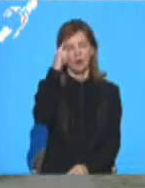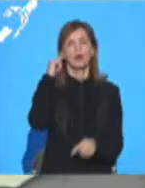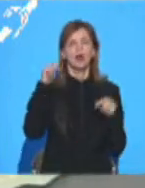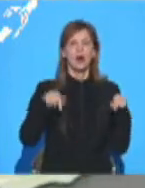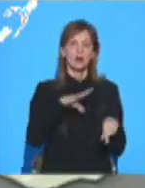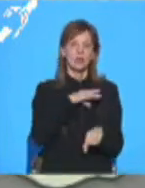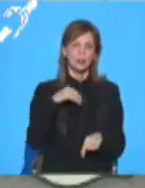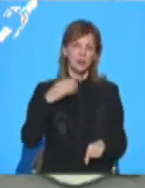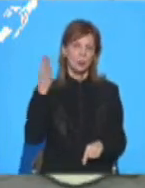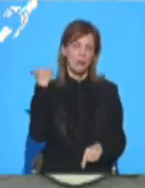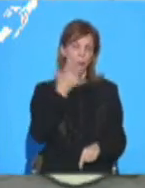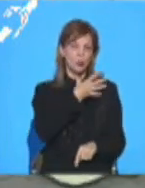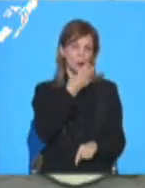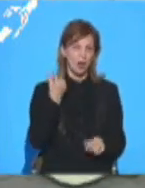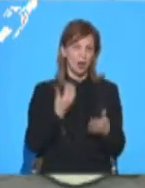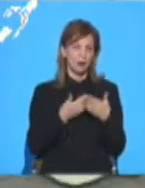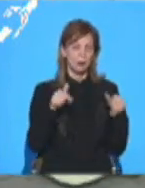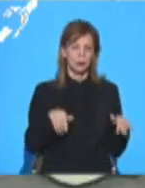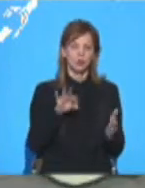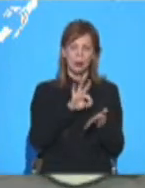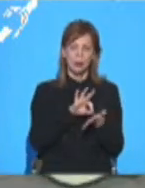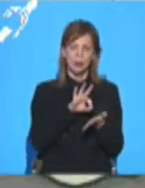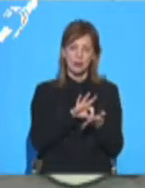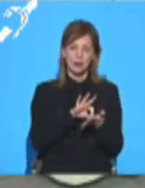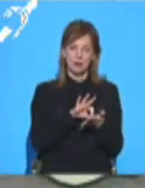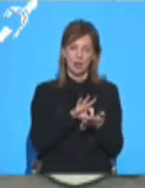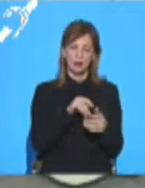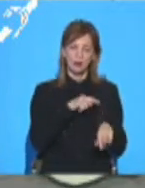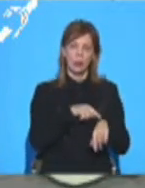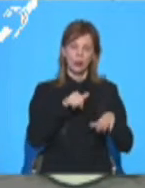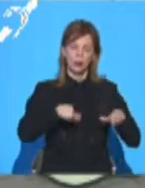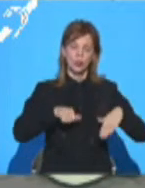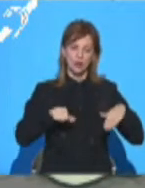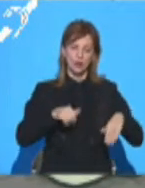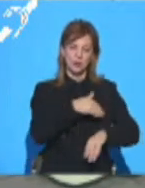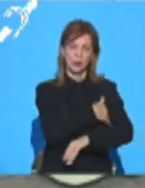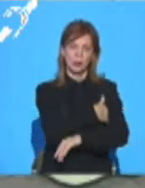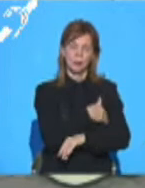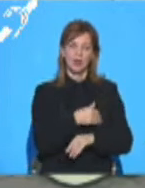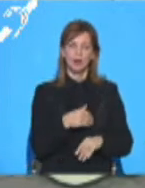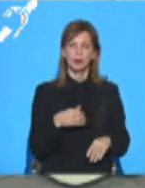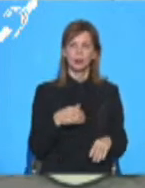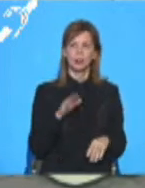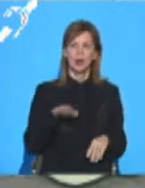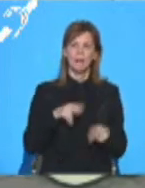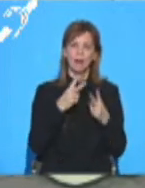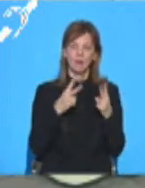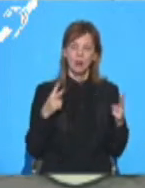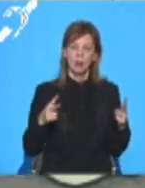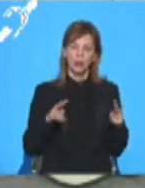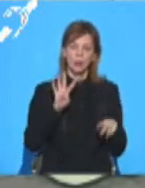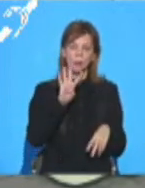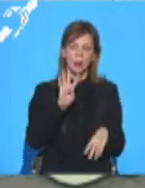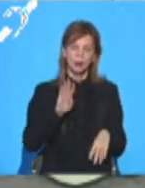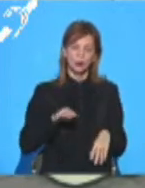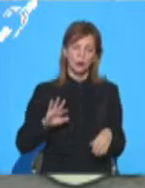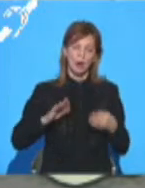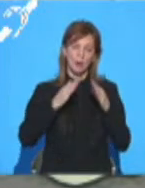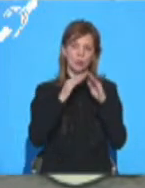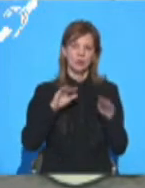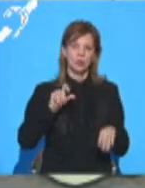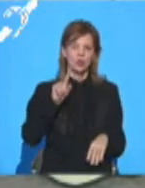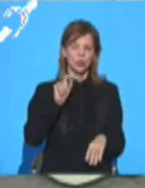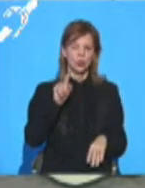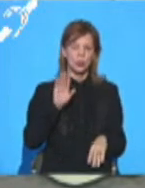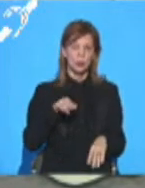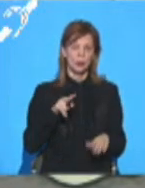Astăzi vremea a fost mai caldă decât normalul termic al datei calendaristice. La ora 16, temperatura aerului avea valori cuprinse între 4 grade la Voineasa și